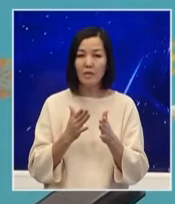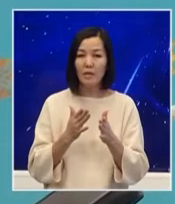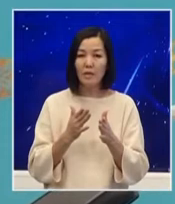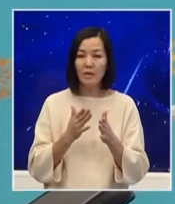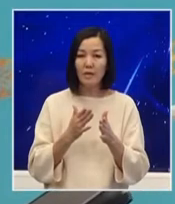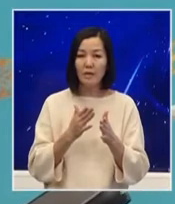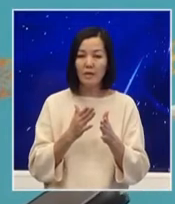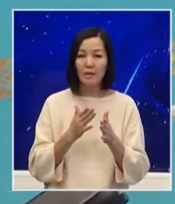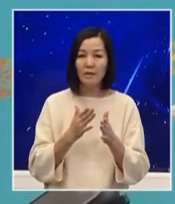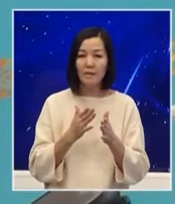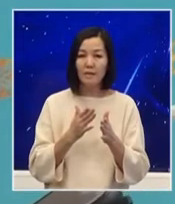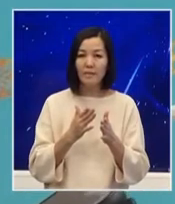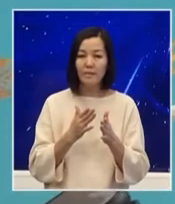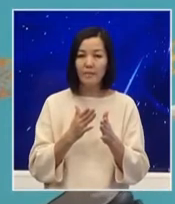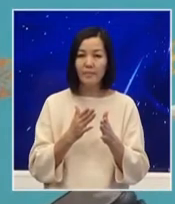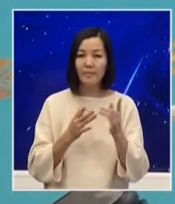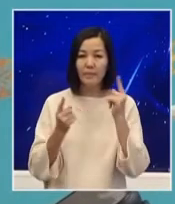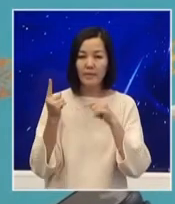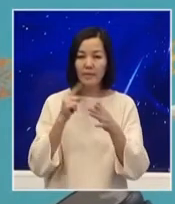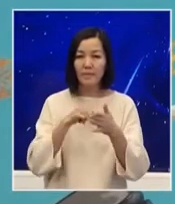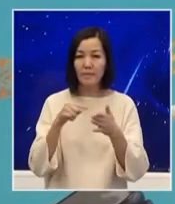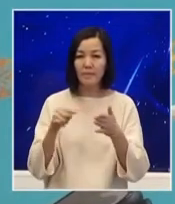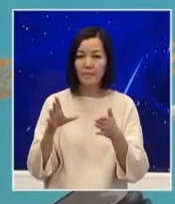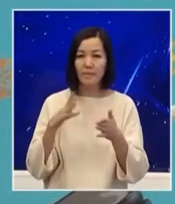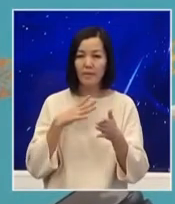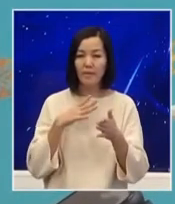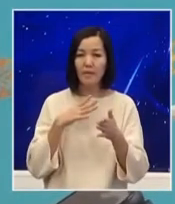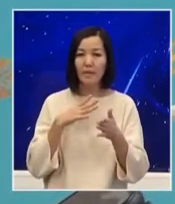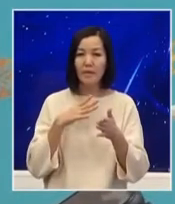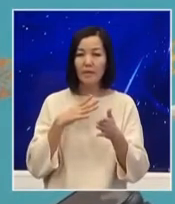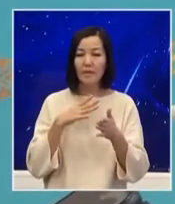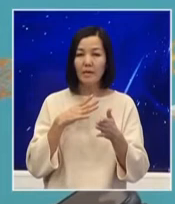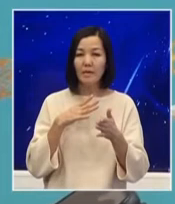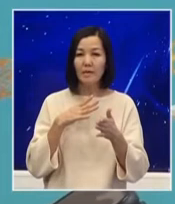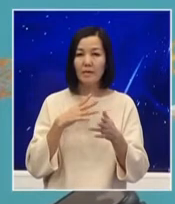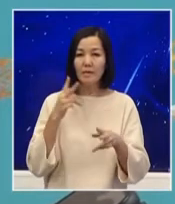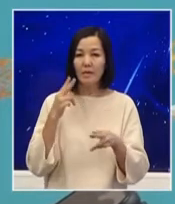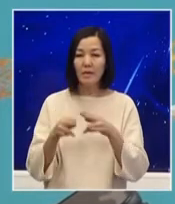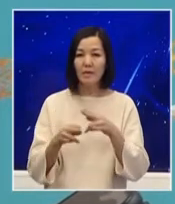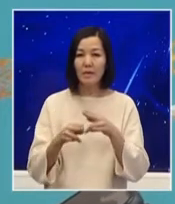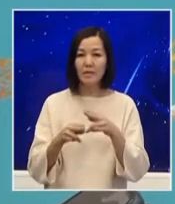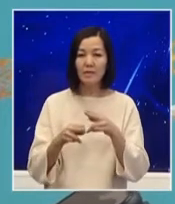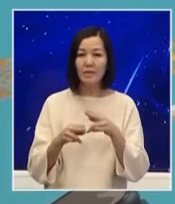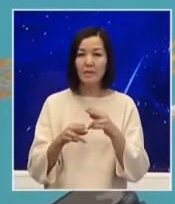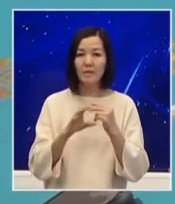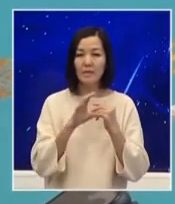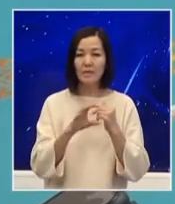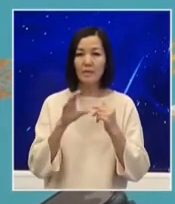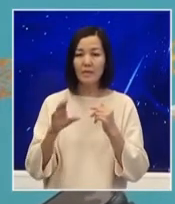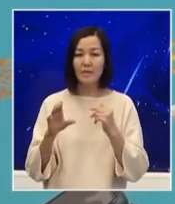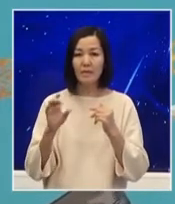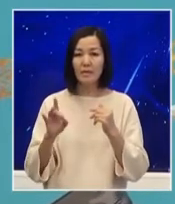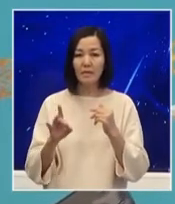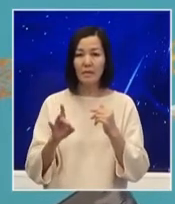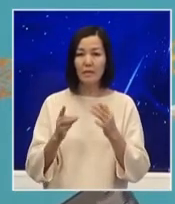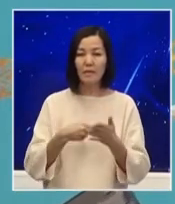что росчерком Ануара Турлыбековича был положен конец Советскому Союзу. Его